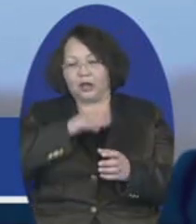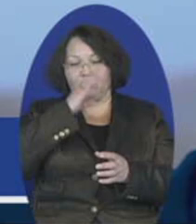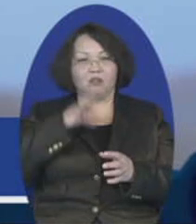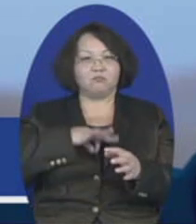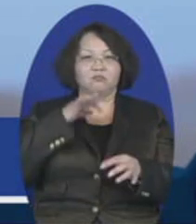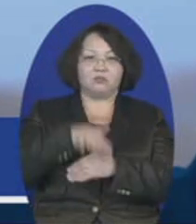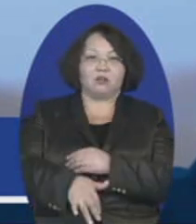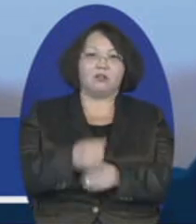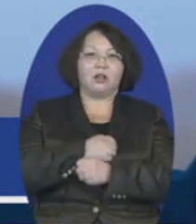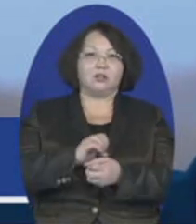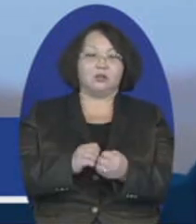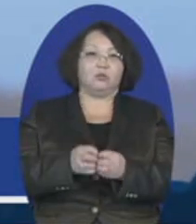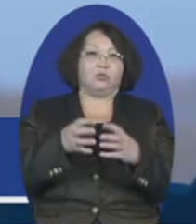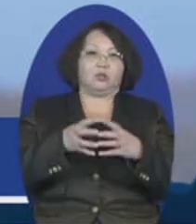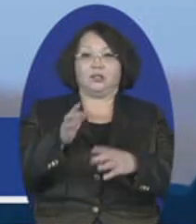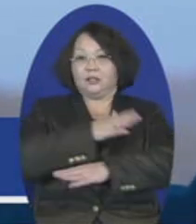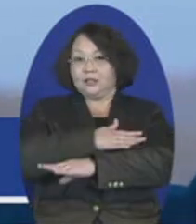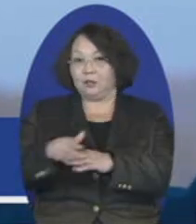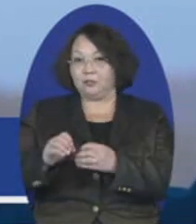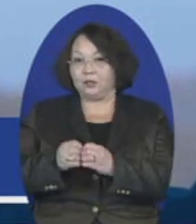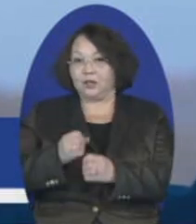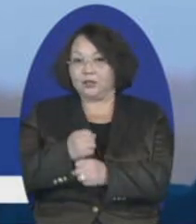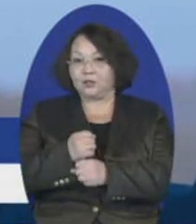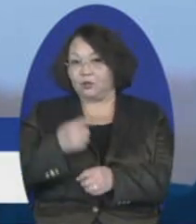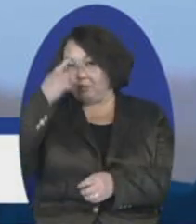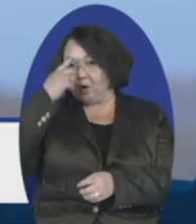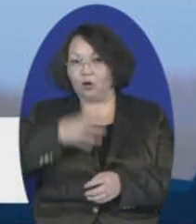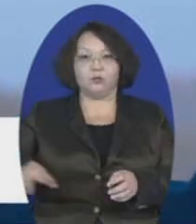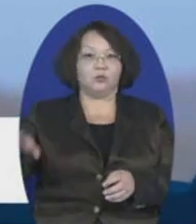бас манай монголчуудыг